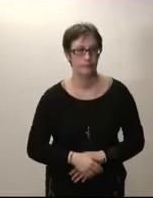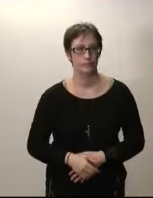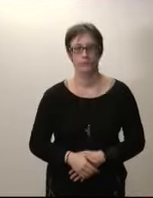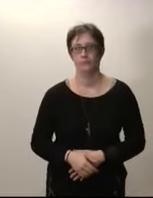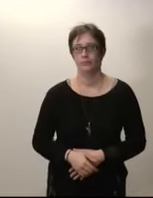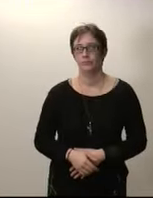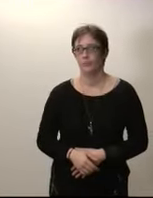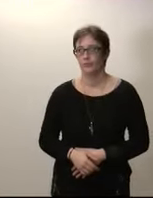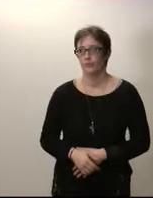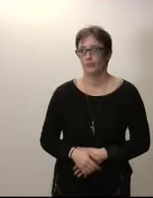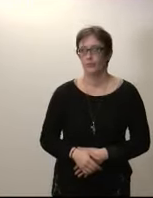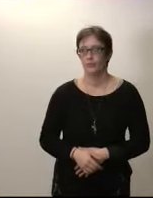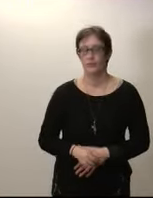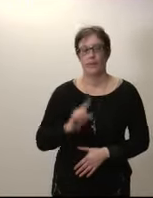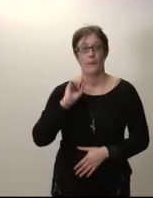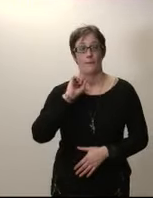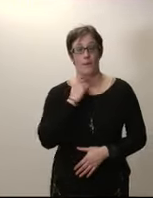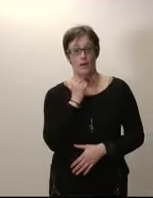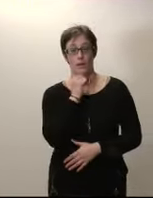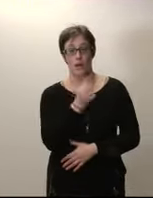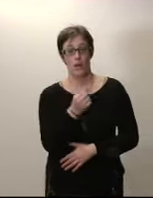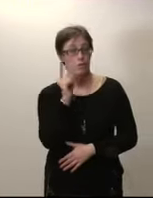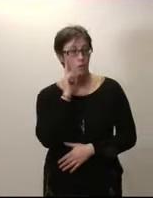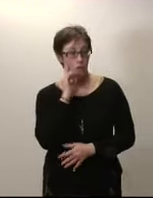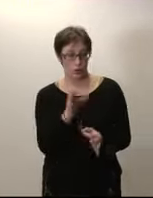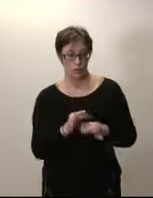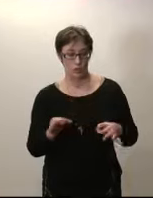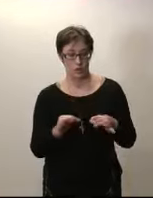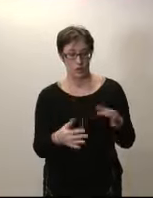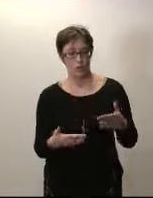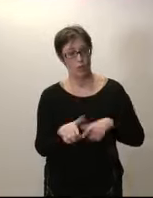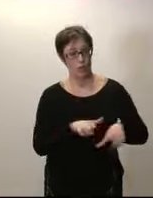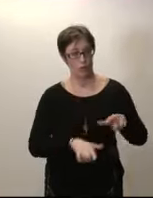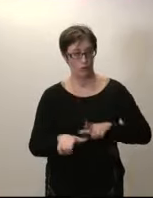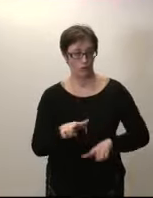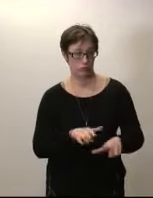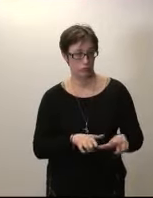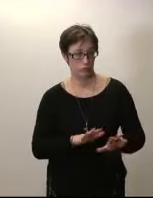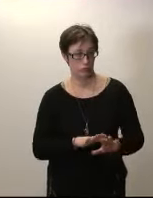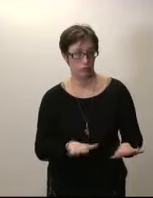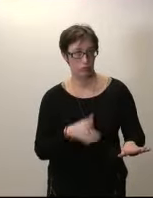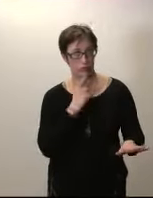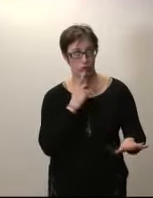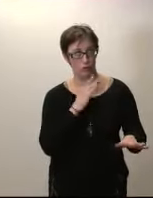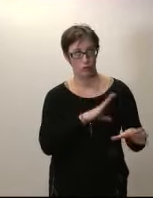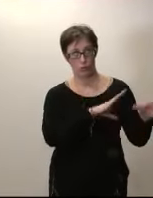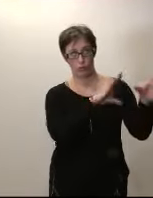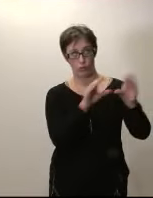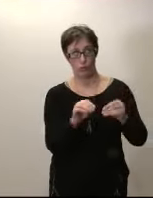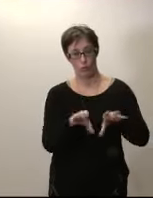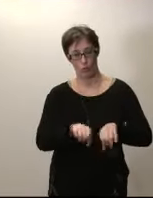Pourquoi vous ne perdez rien ? Parce que la salle est louée. Donc, tout est pris en charge par la production qui loue la